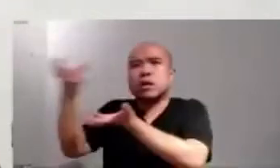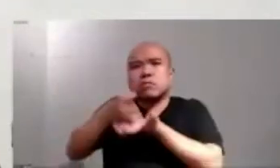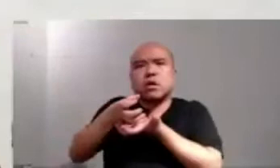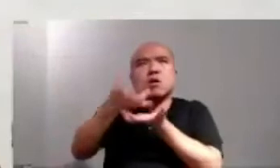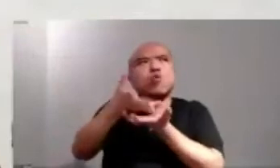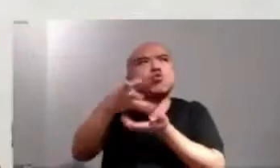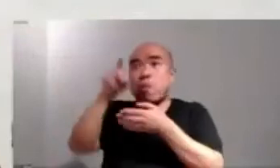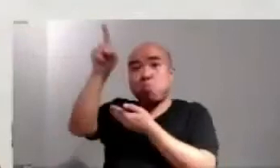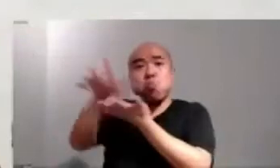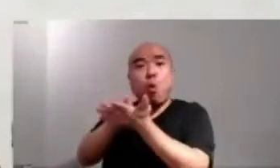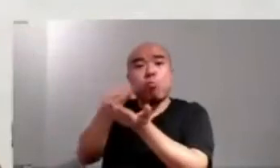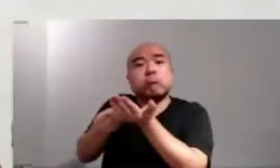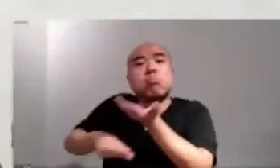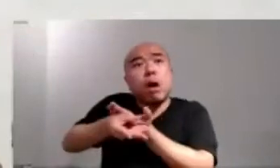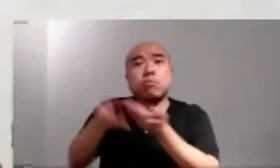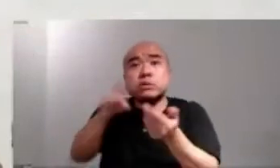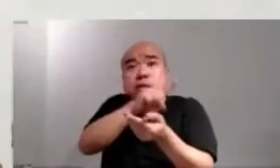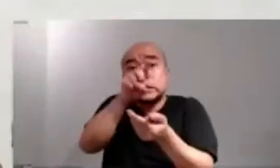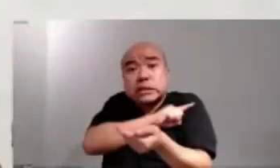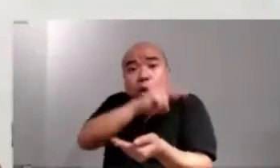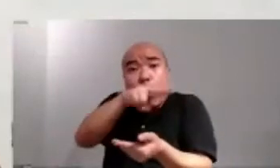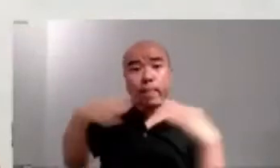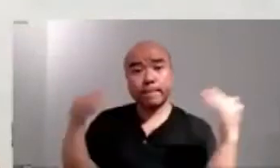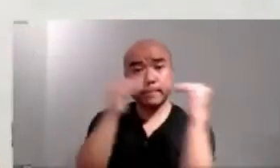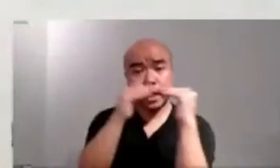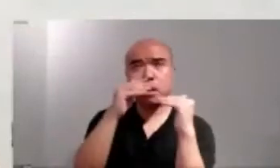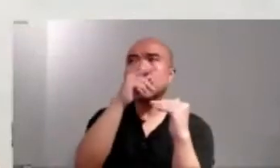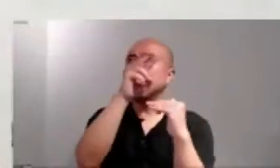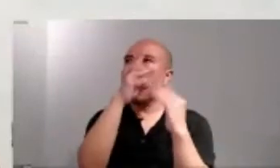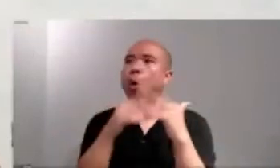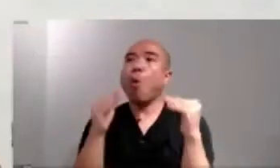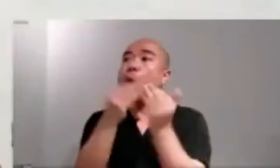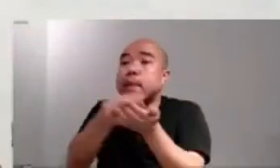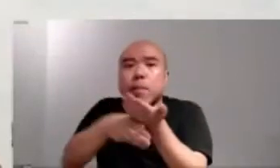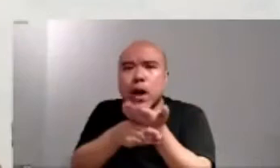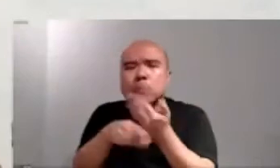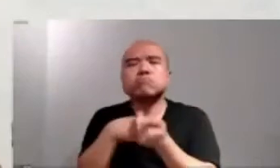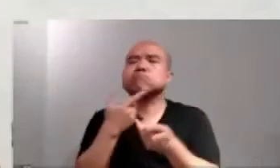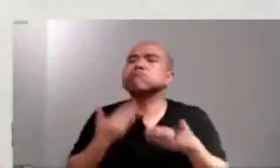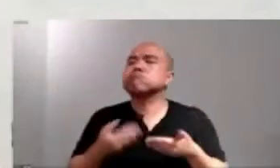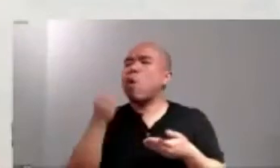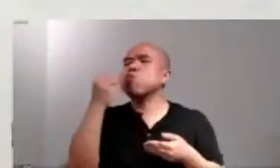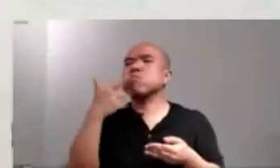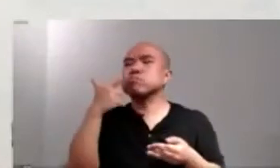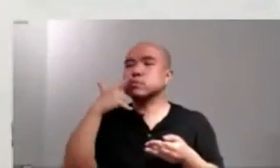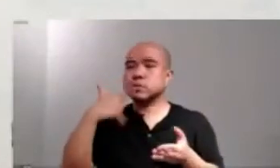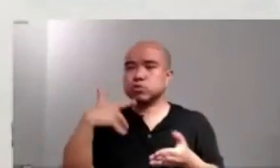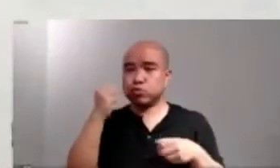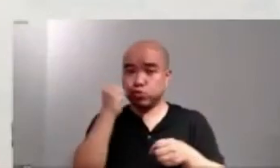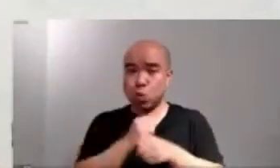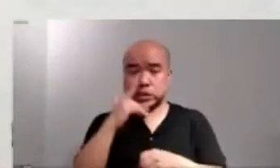銷售咧，透過自己嘅平台去創造一啲價值咧。咁呢啲都係我哋今年喺香港做緊嘅一啲項